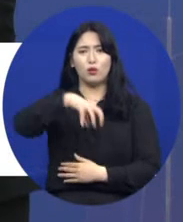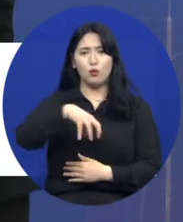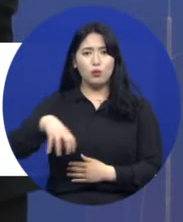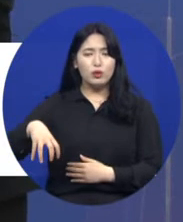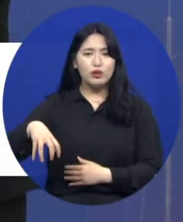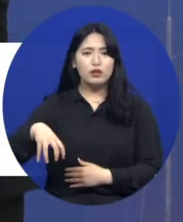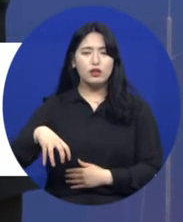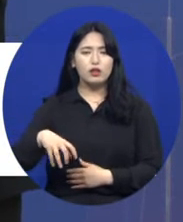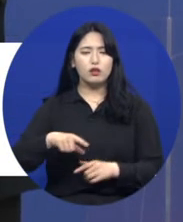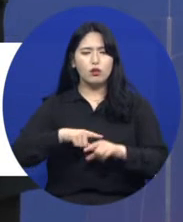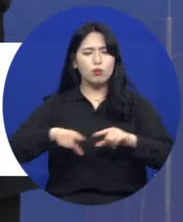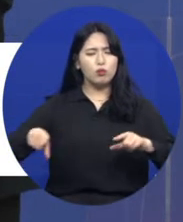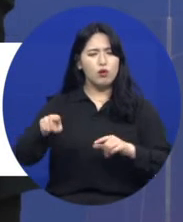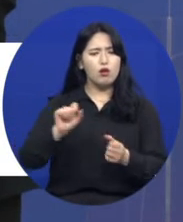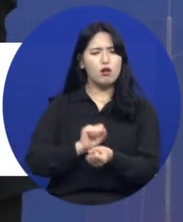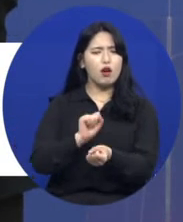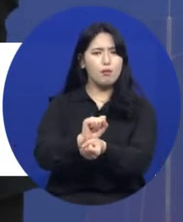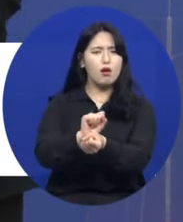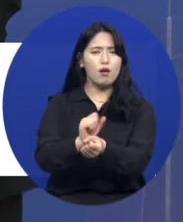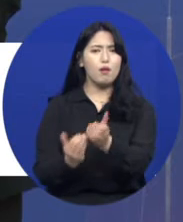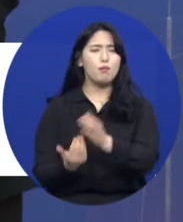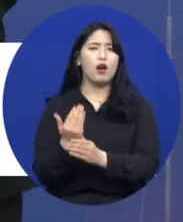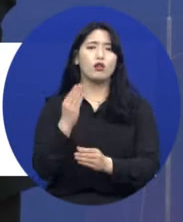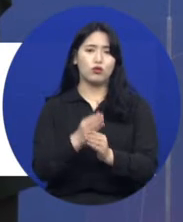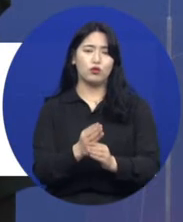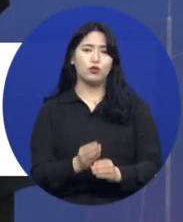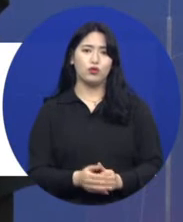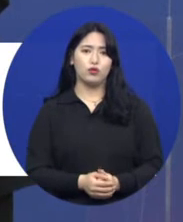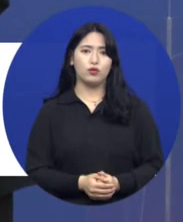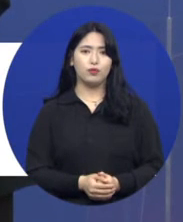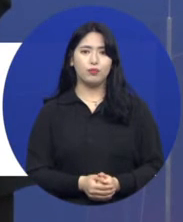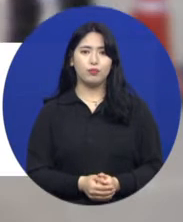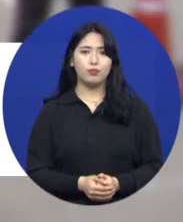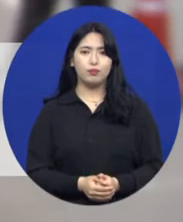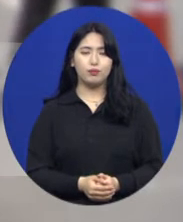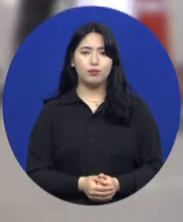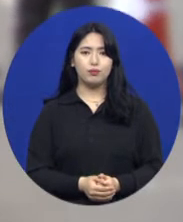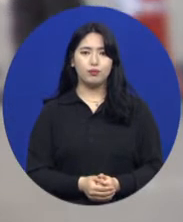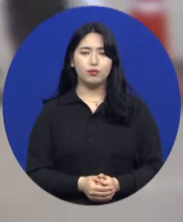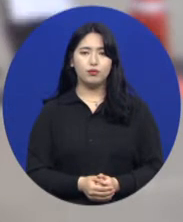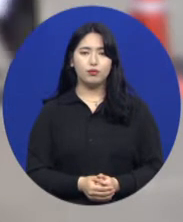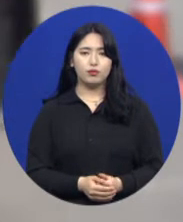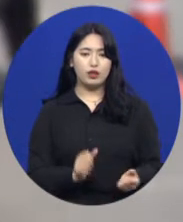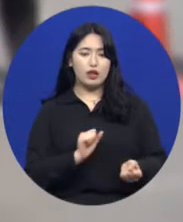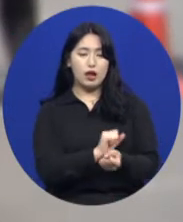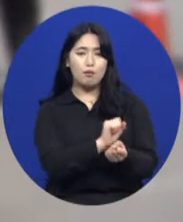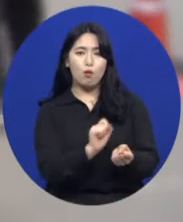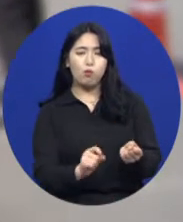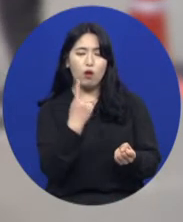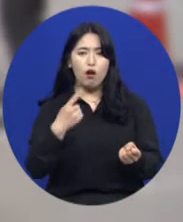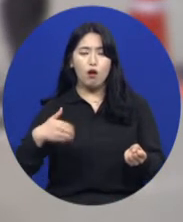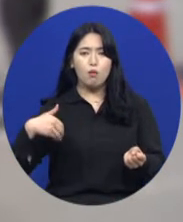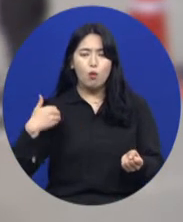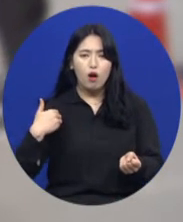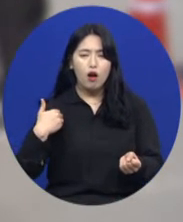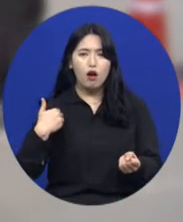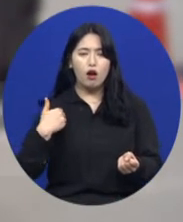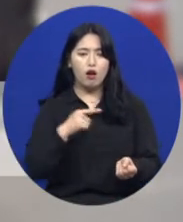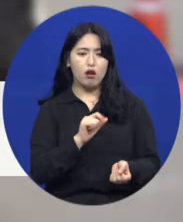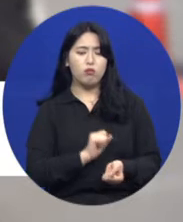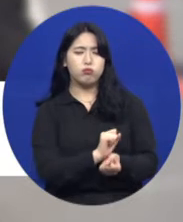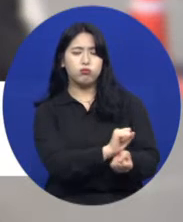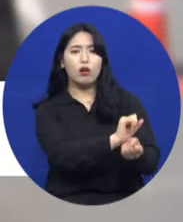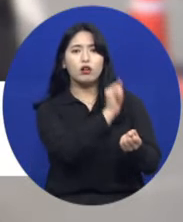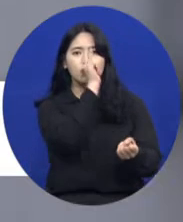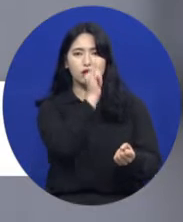주로 감염이 집단 감염이 발생하고 있는 것을 저희가 볼 수 있었습니다. 감염 경로를 모르는 조용한 전파도